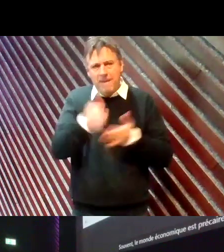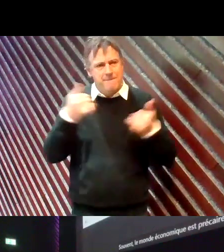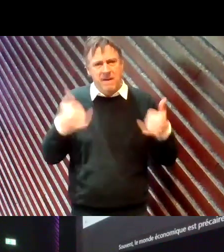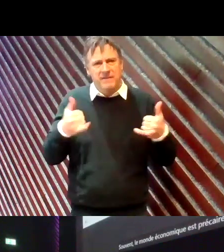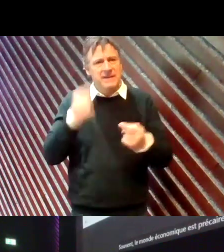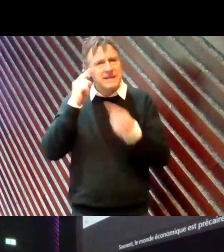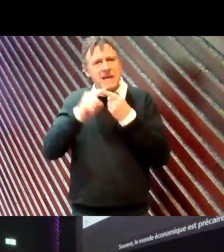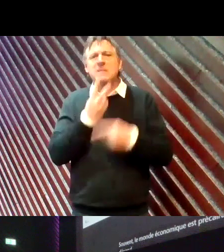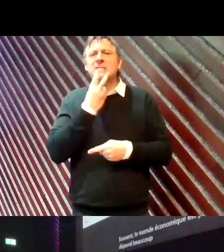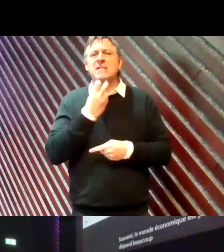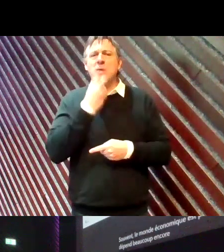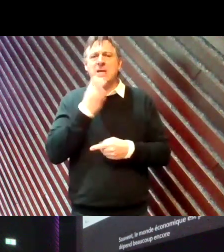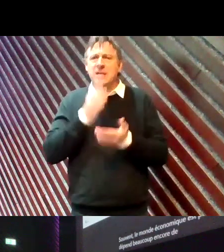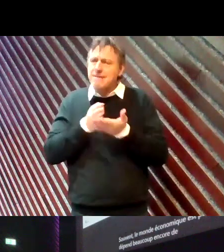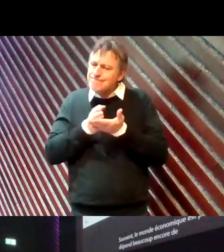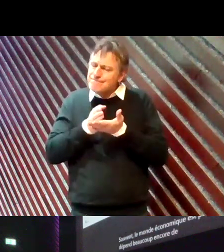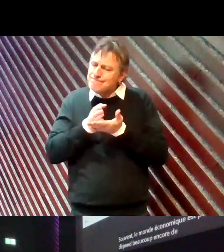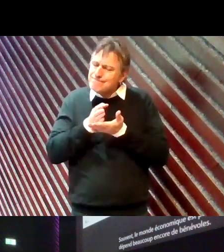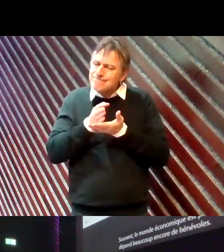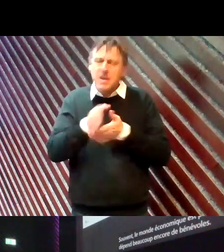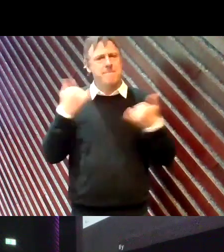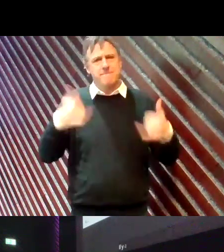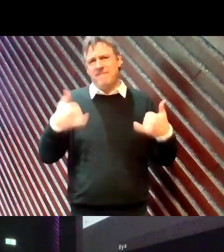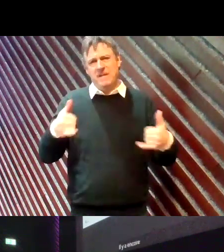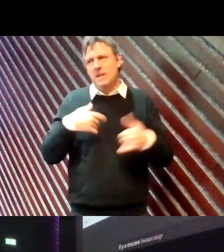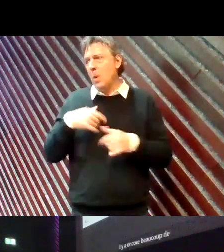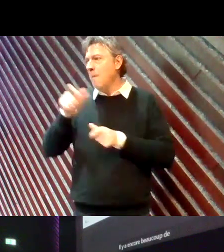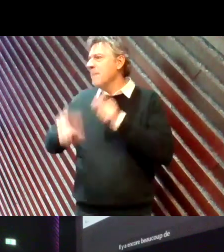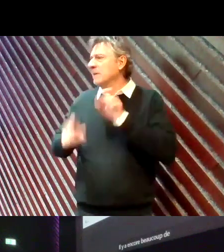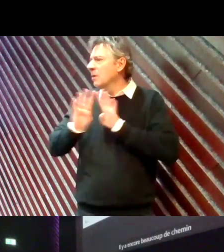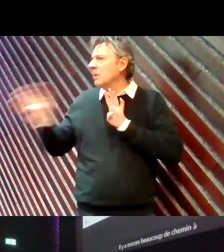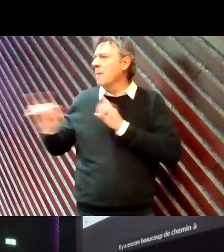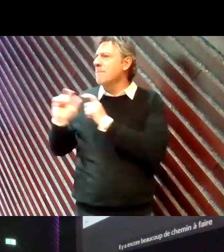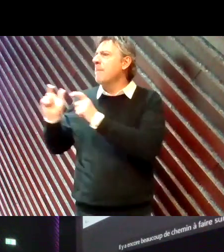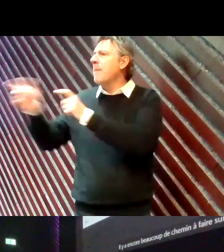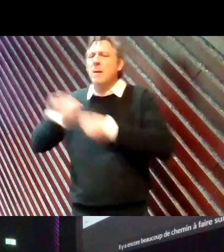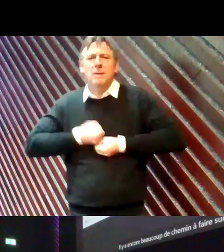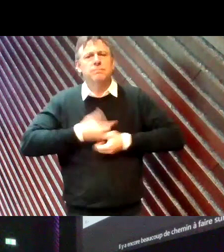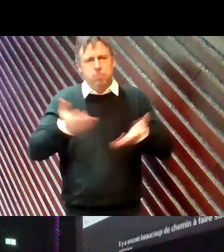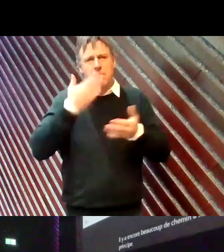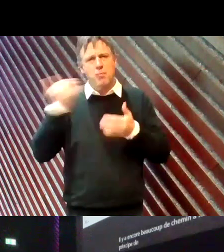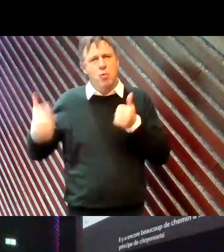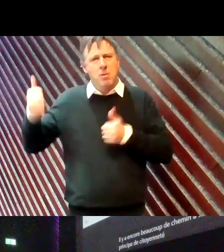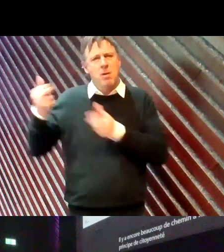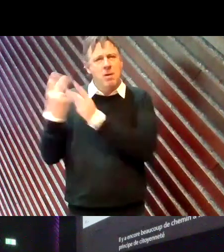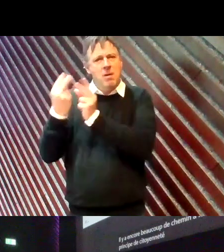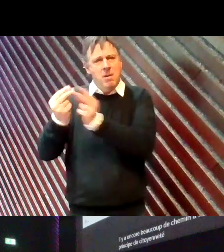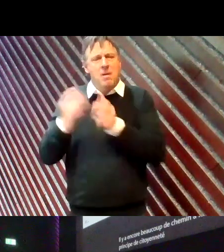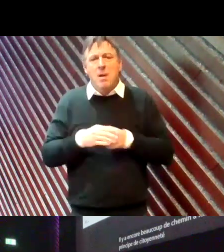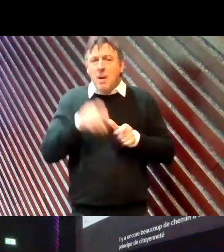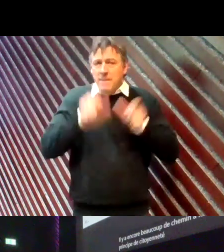citoyenneté qui implique, évidemment, ça, c'est que l'autre va en parler mieux que moi, la participation effective des personnes handicapées.